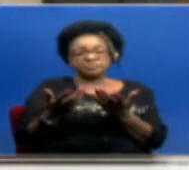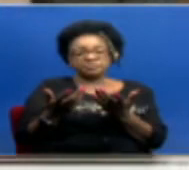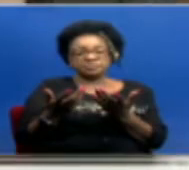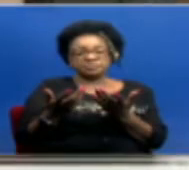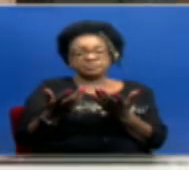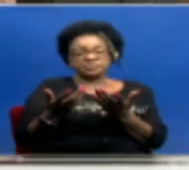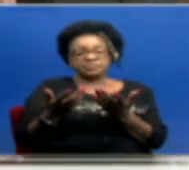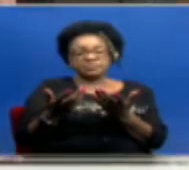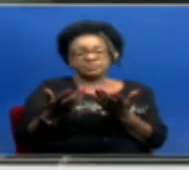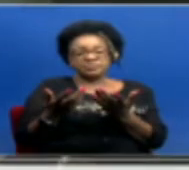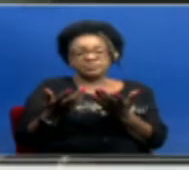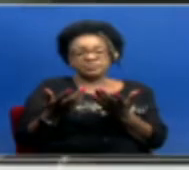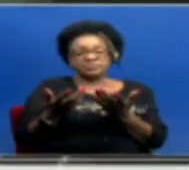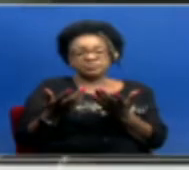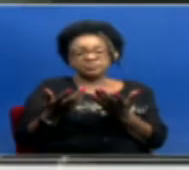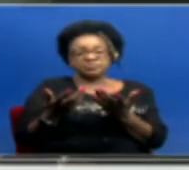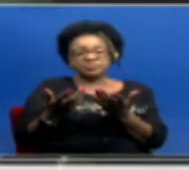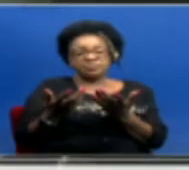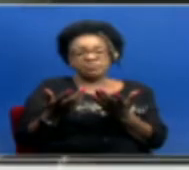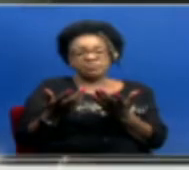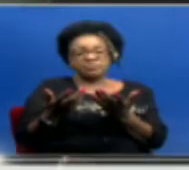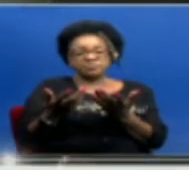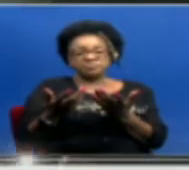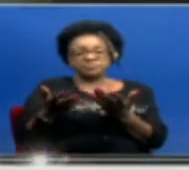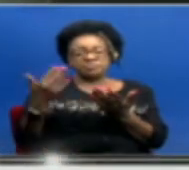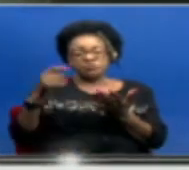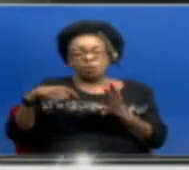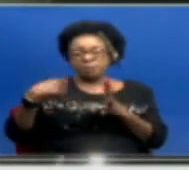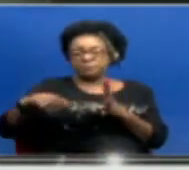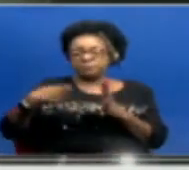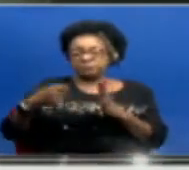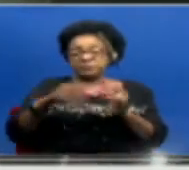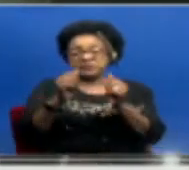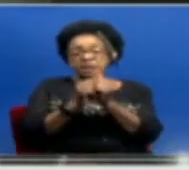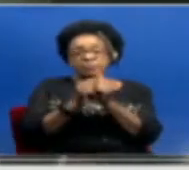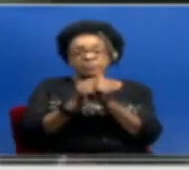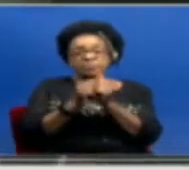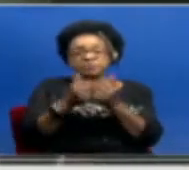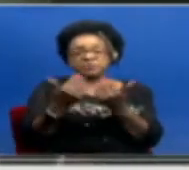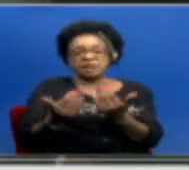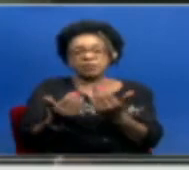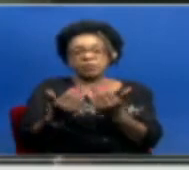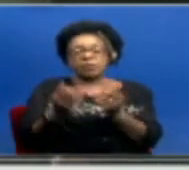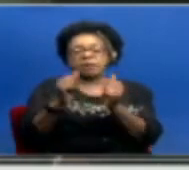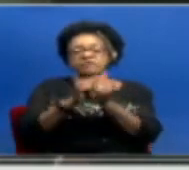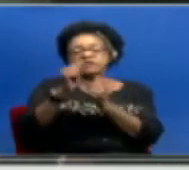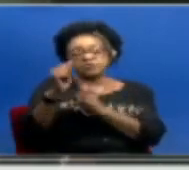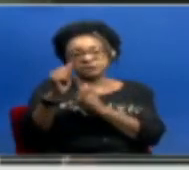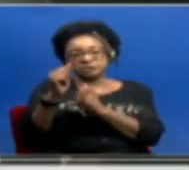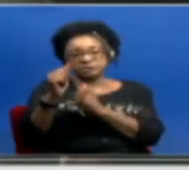Na kusiaga tulikuwa tunasiaga shilingi 10, sasa hii ni shilingi 15.